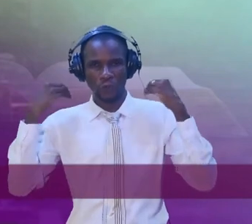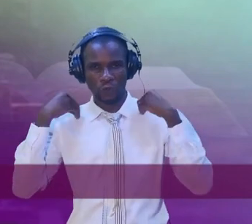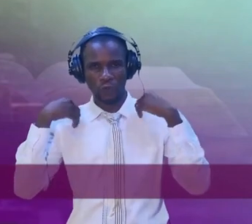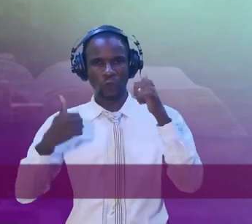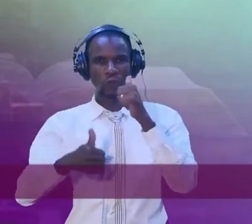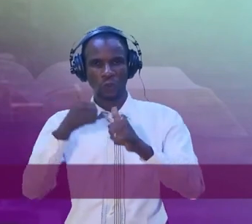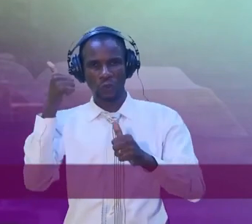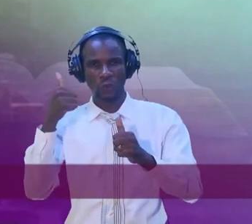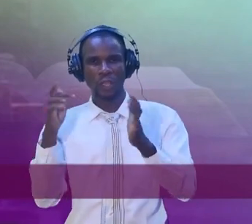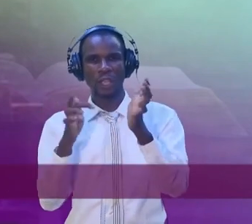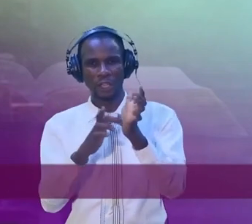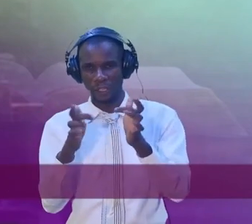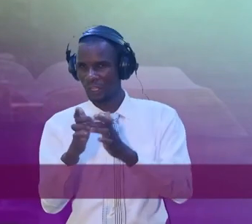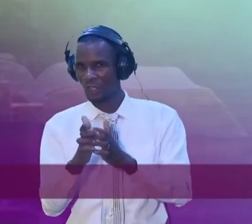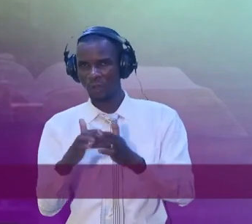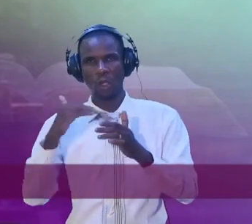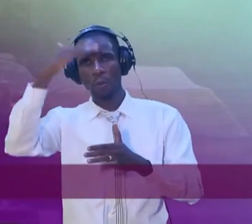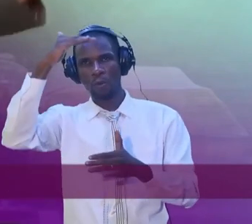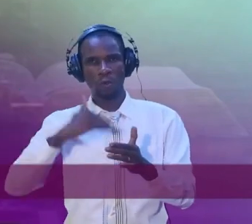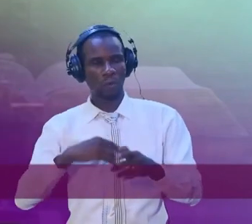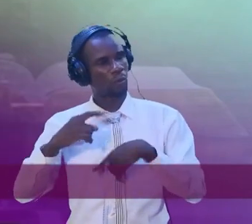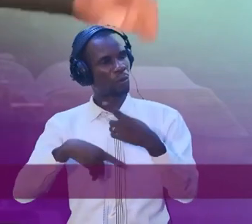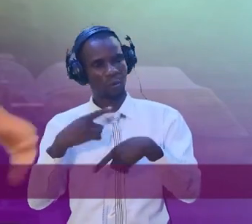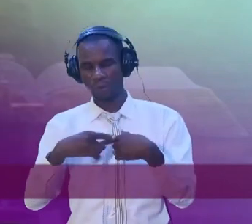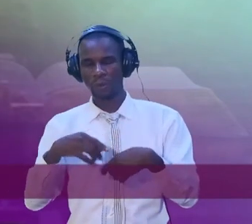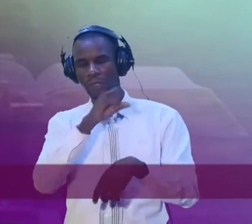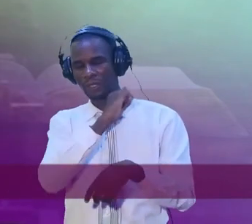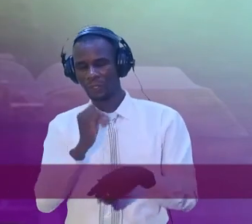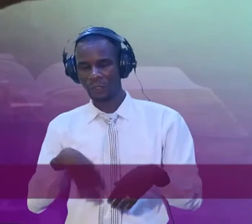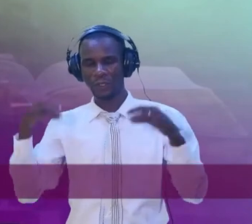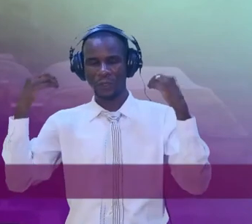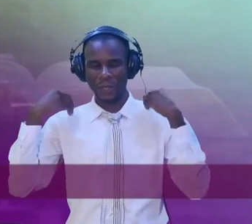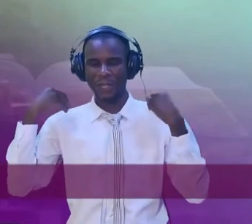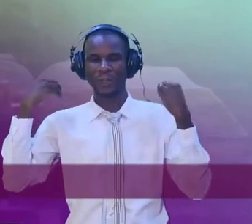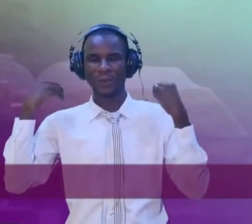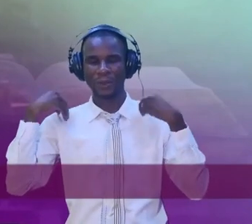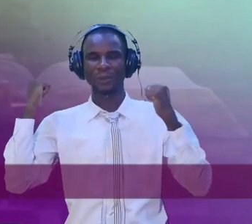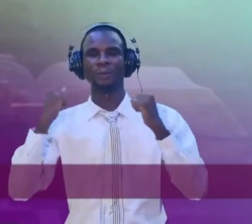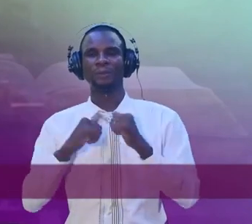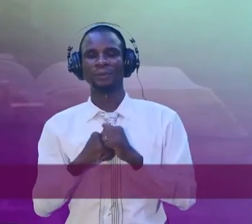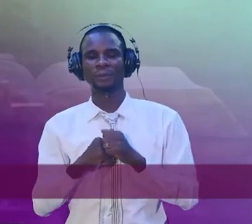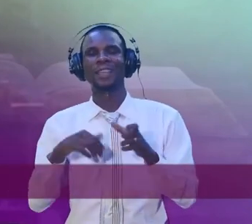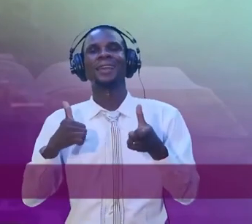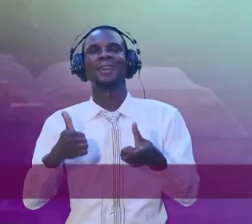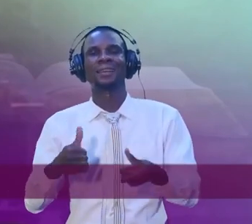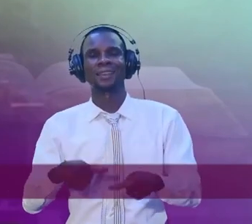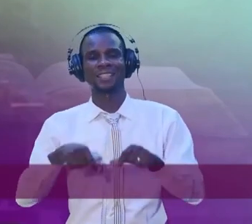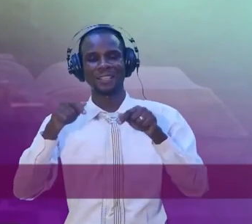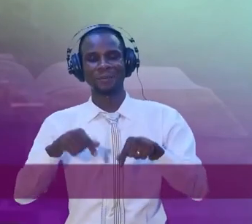na uzima, Mungu ambaye ni mamlaka kuliko mamlaka zote, Mungu ambaye hana mwanzo bila